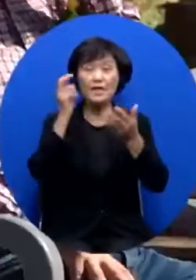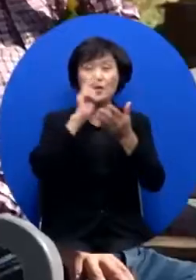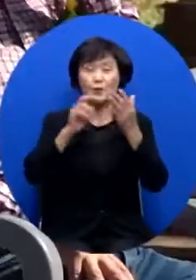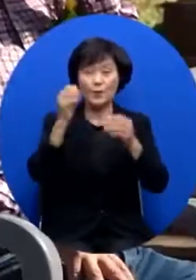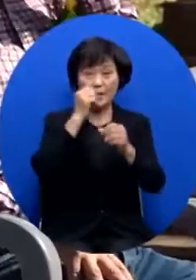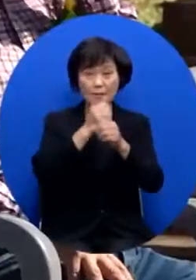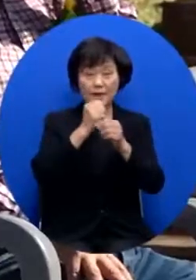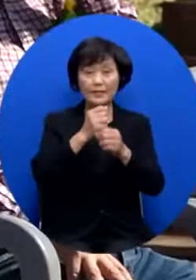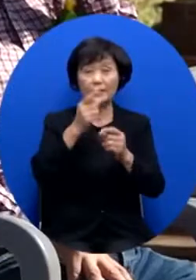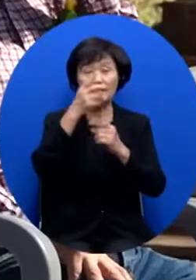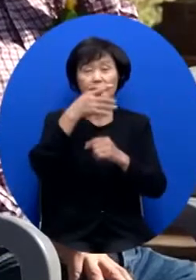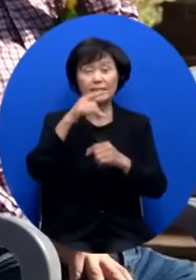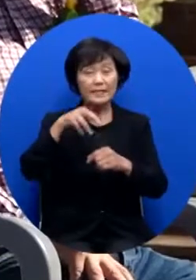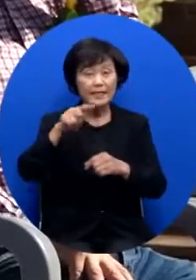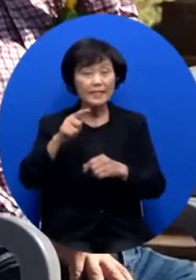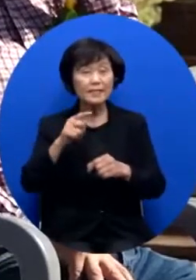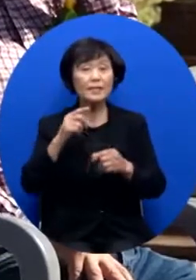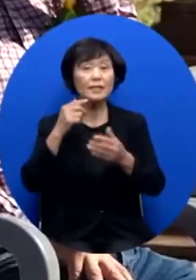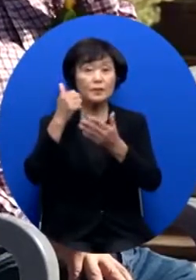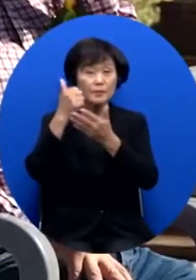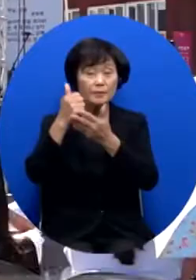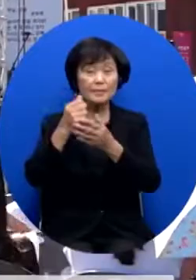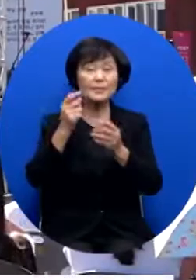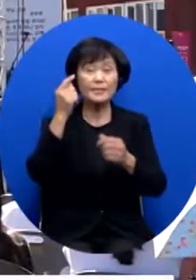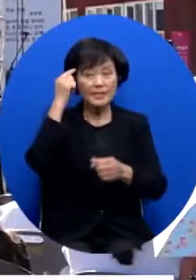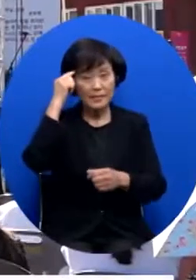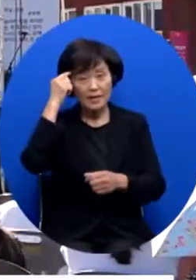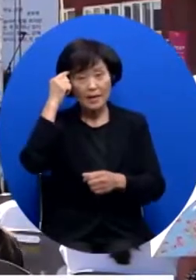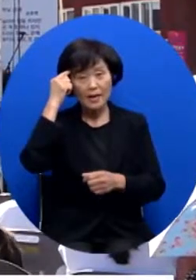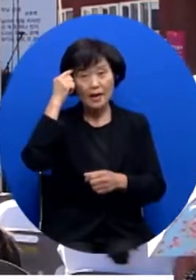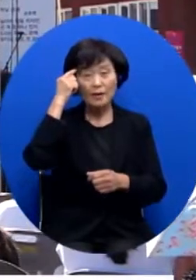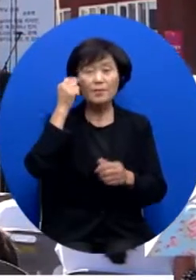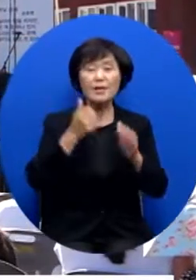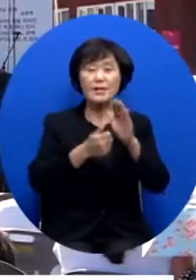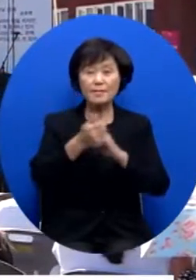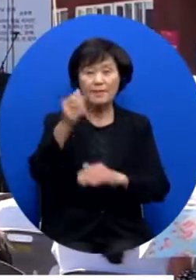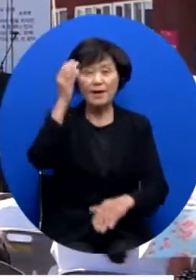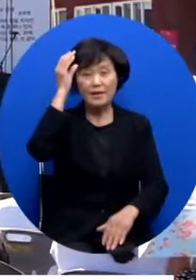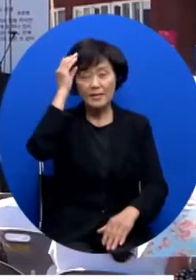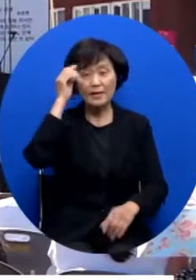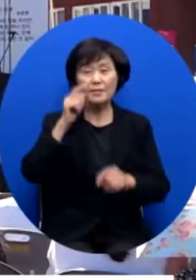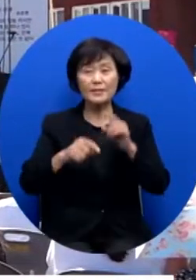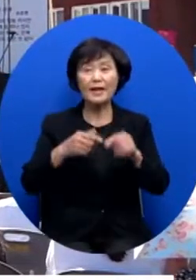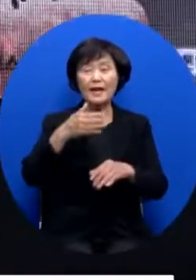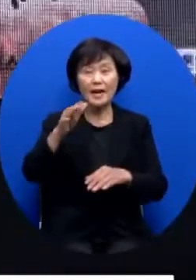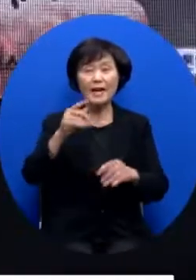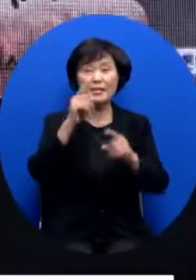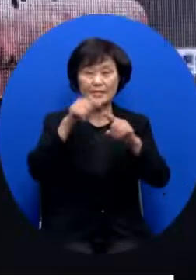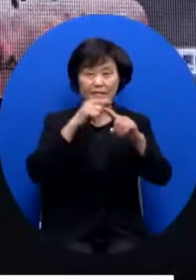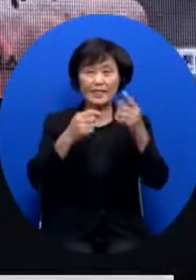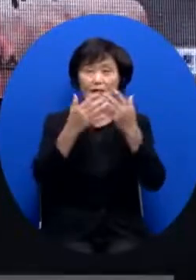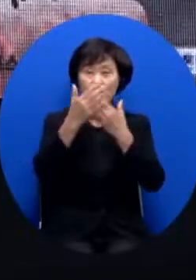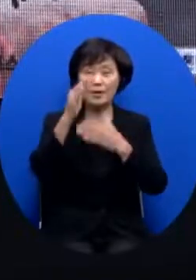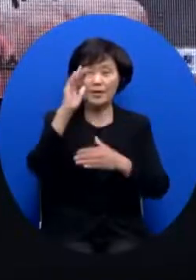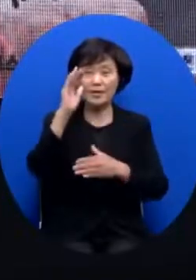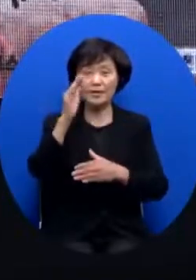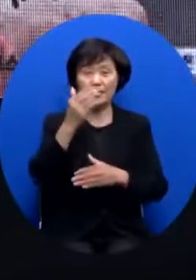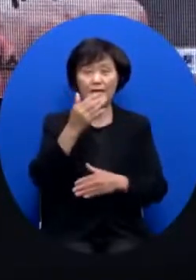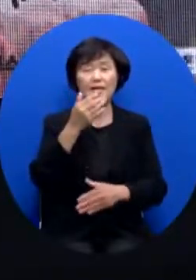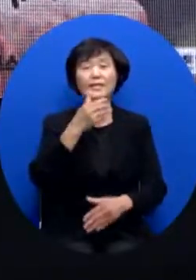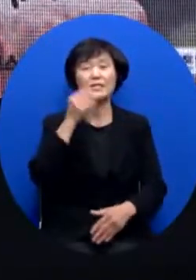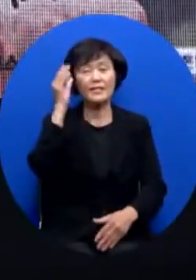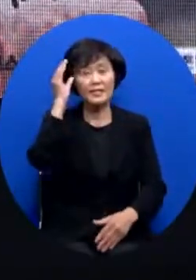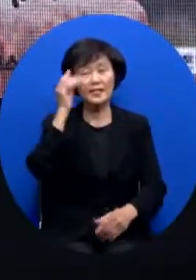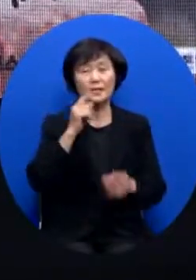기억하며 서산 출신이라는 자부심을 갖고 희망과 기대감으로 나아가는 대회가 되길 바란다고 전했습니다 이번